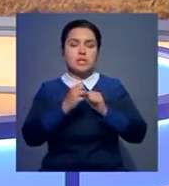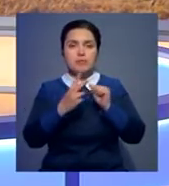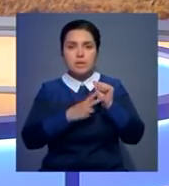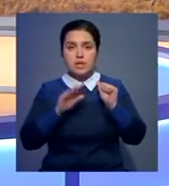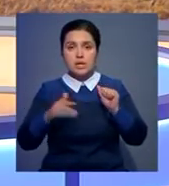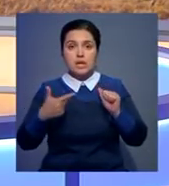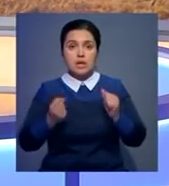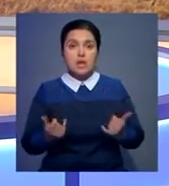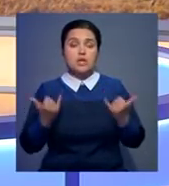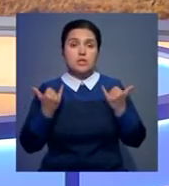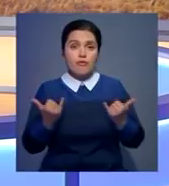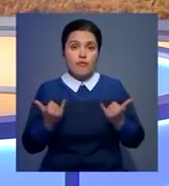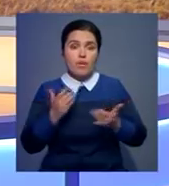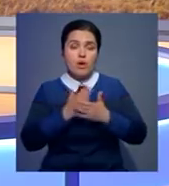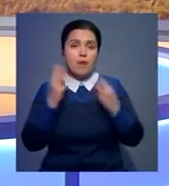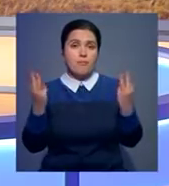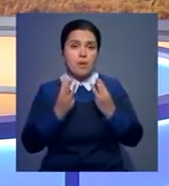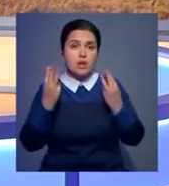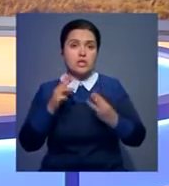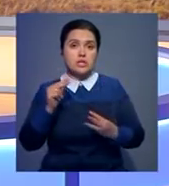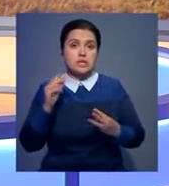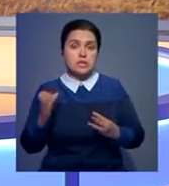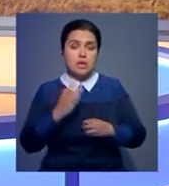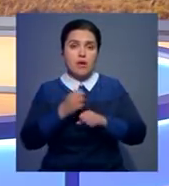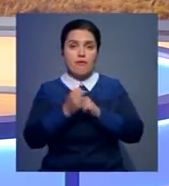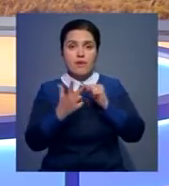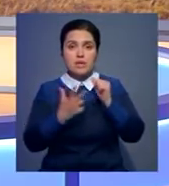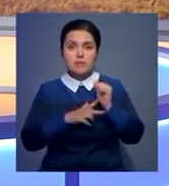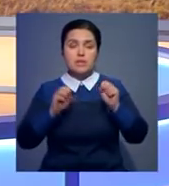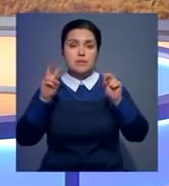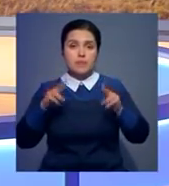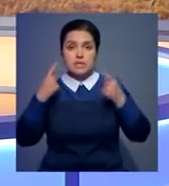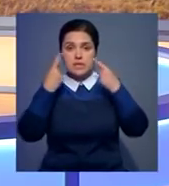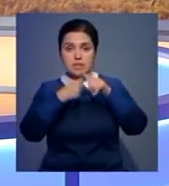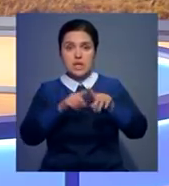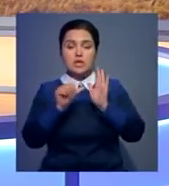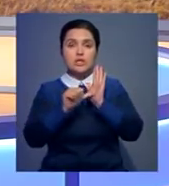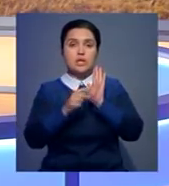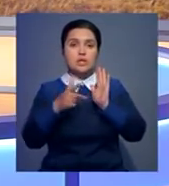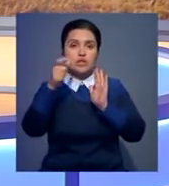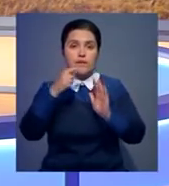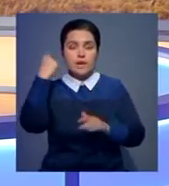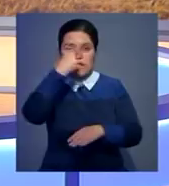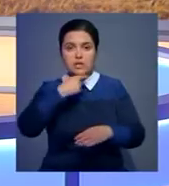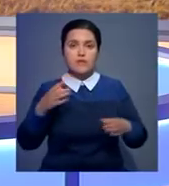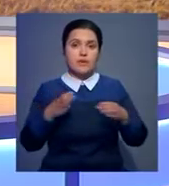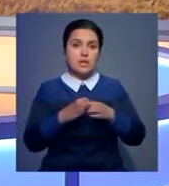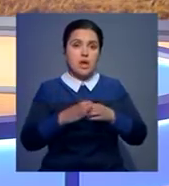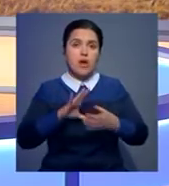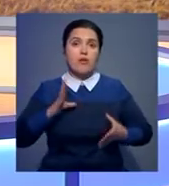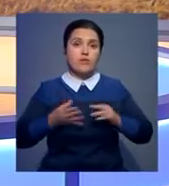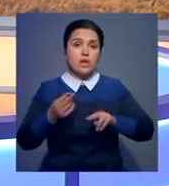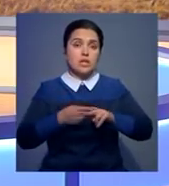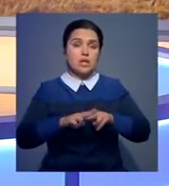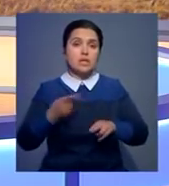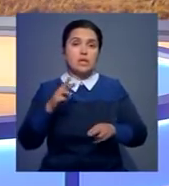гектаров. Сегодня в департаменте по чрезвычайным ситуациям привлекли 18 единиц техники и задействовали 63 человека личного состава.